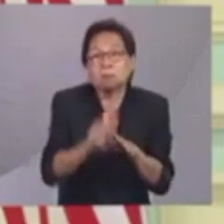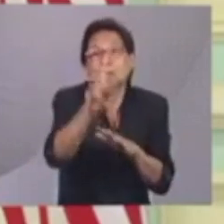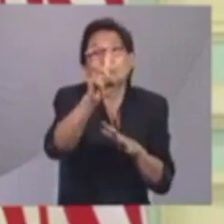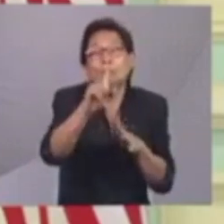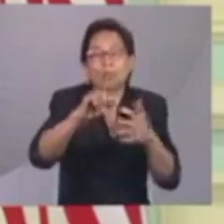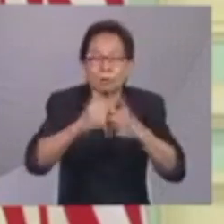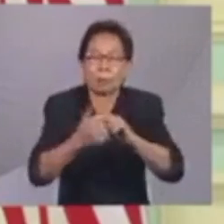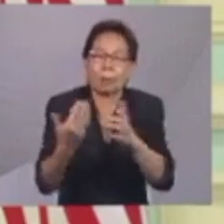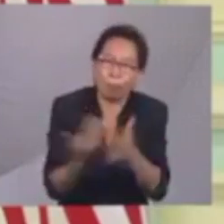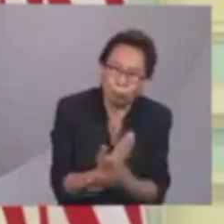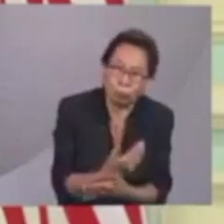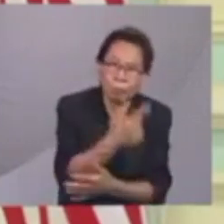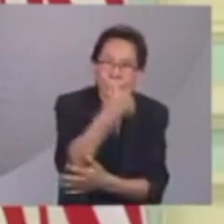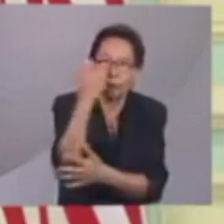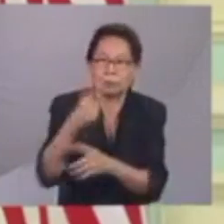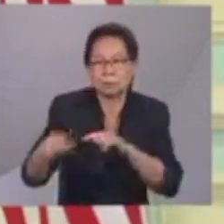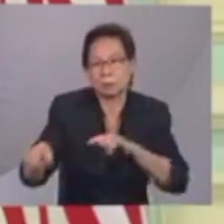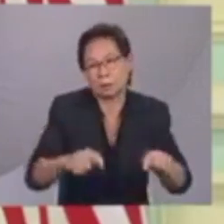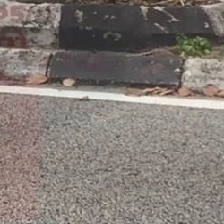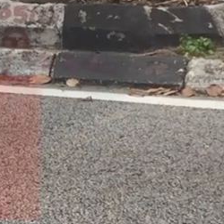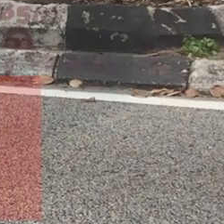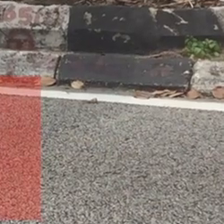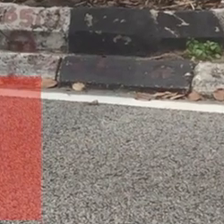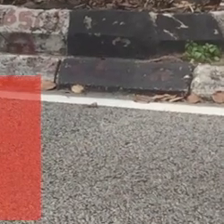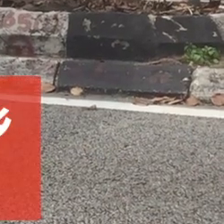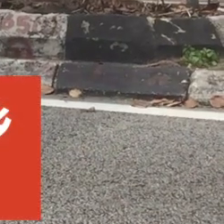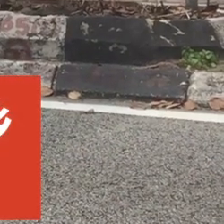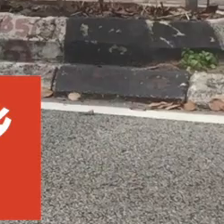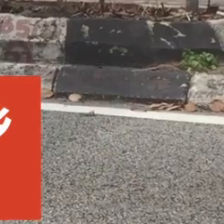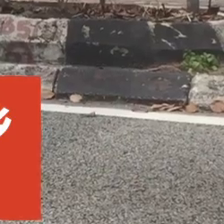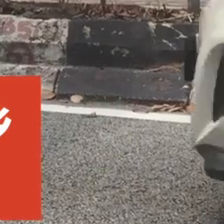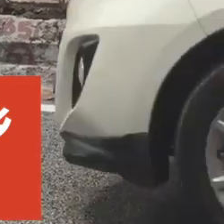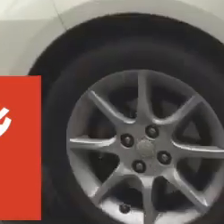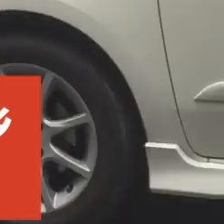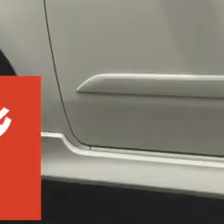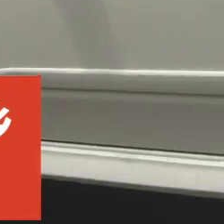baru pula akibat daripada tindakan kita.